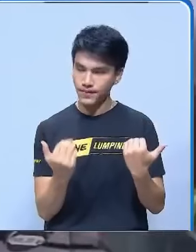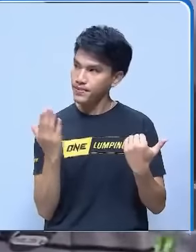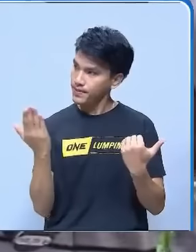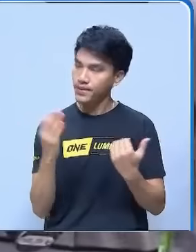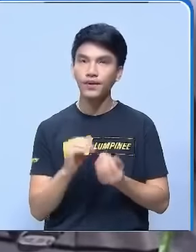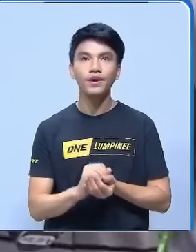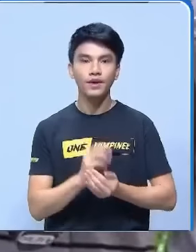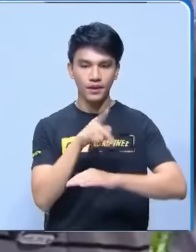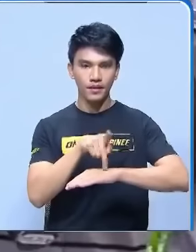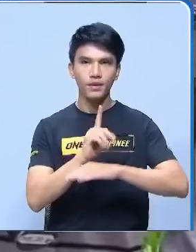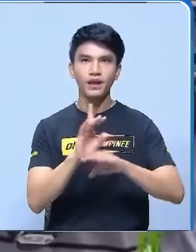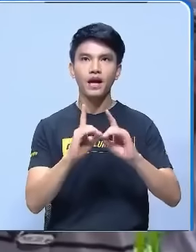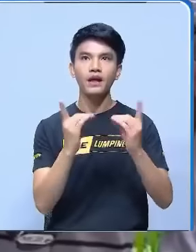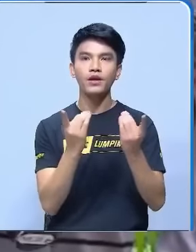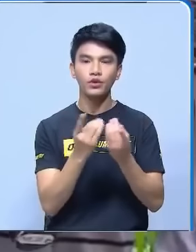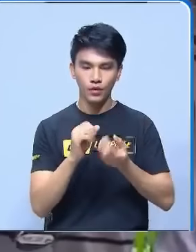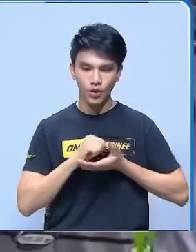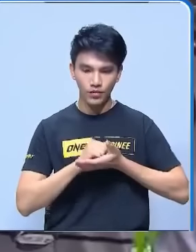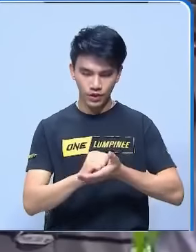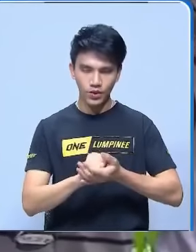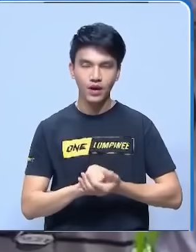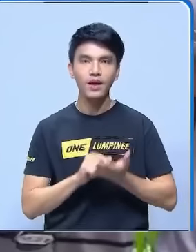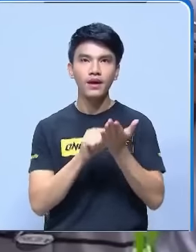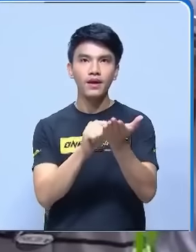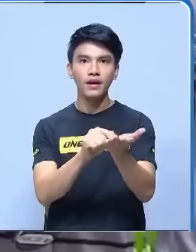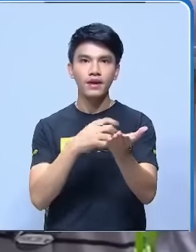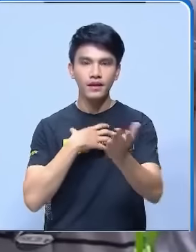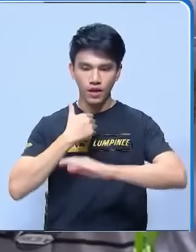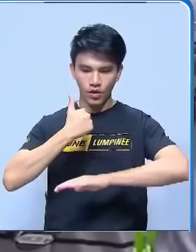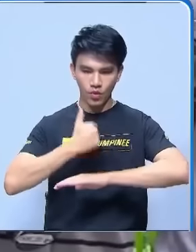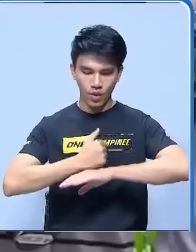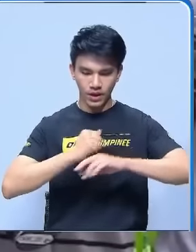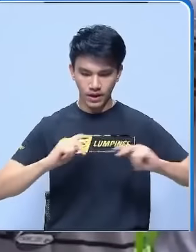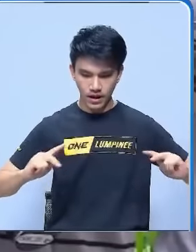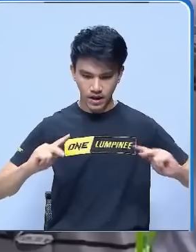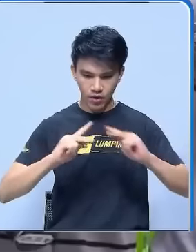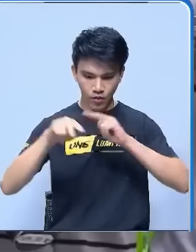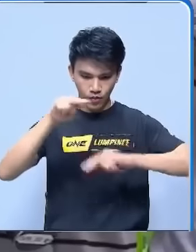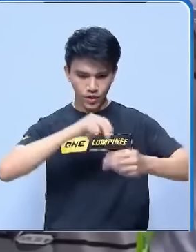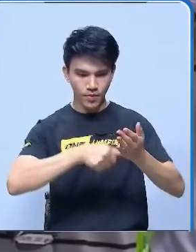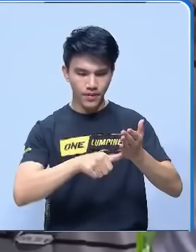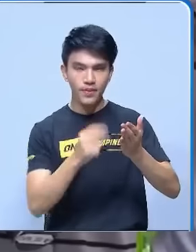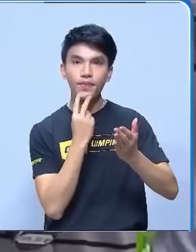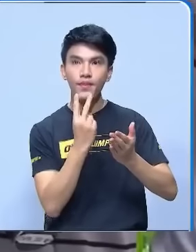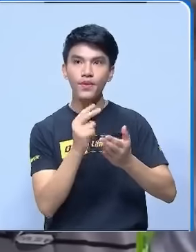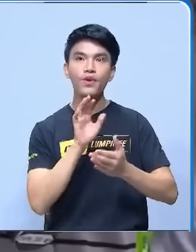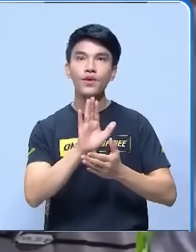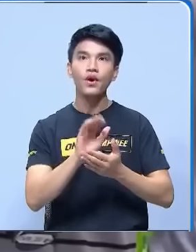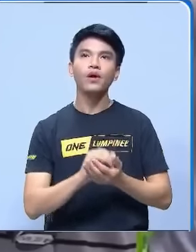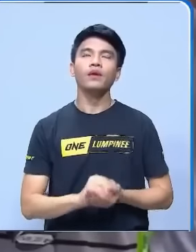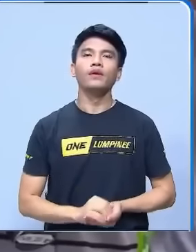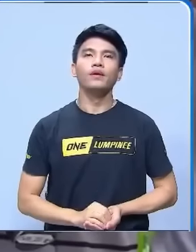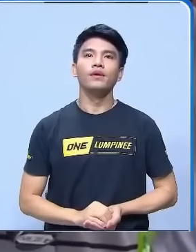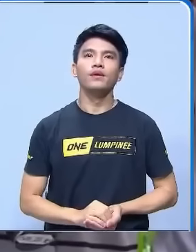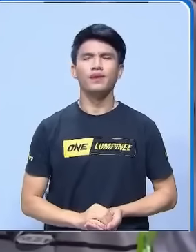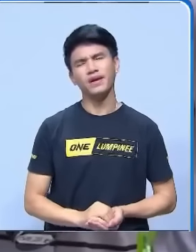ตนพงศ์ประธานชมรมช่วยเหลือเหยื่ออาชญากรรมยื่นหนังสือขอให้อธิบดีกรมสรรพากรไปตรวจสอบภาษีหน่อยของแม่ตั๊กและป๋าเบียร์